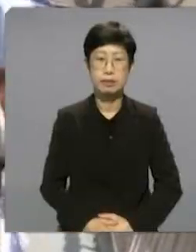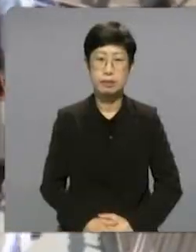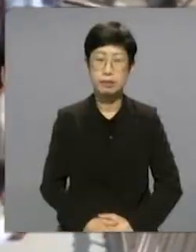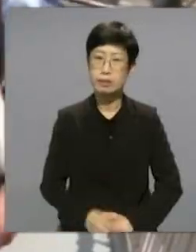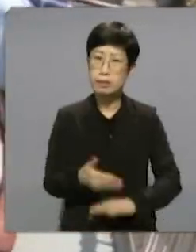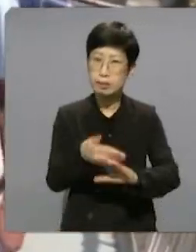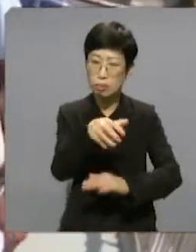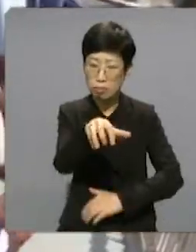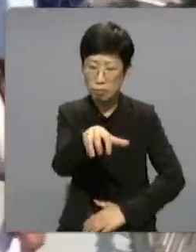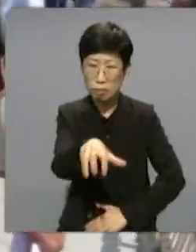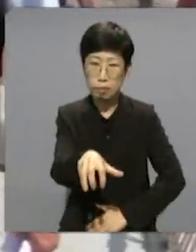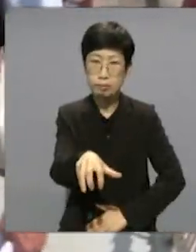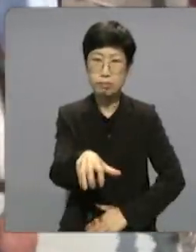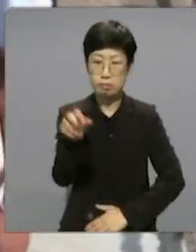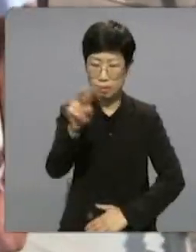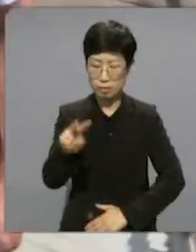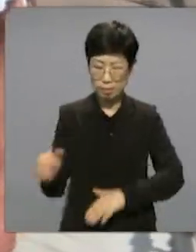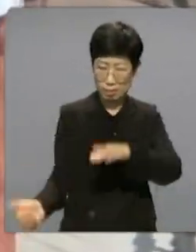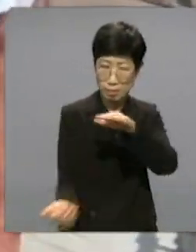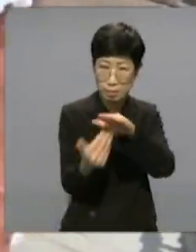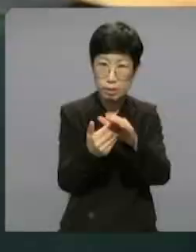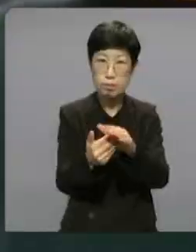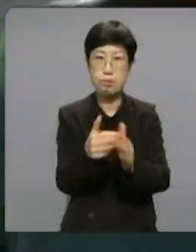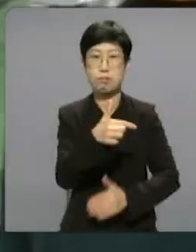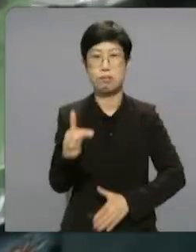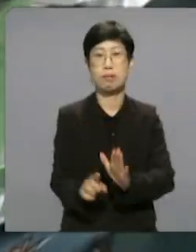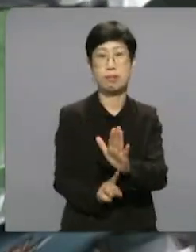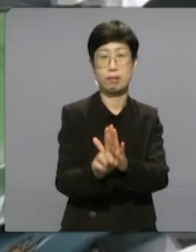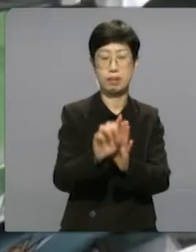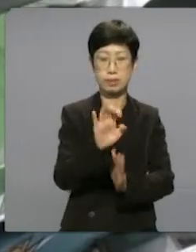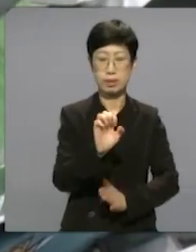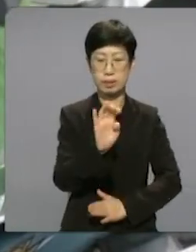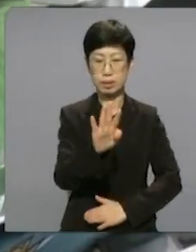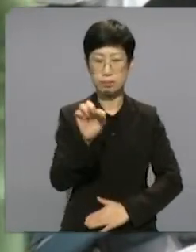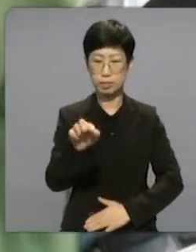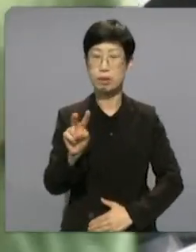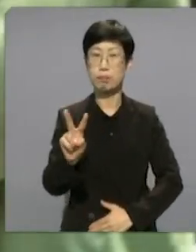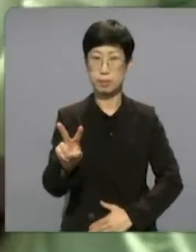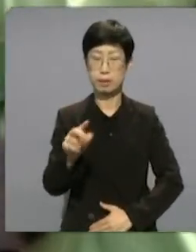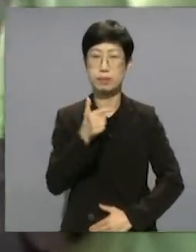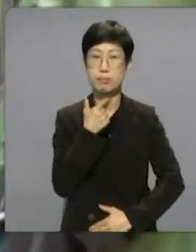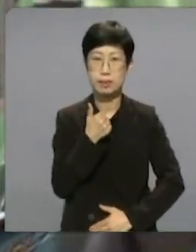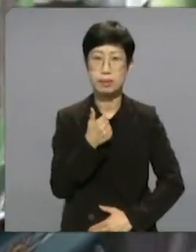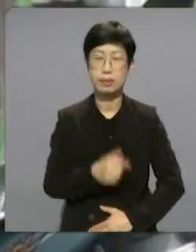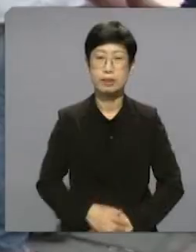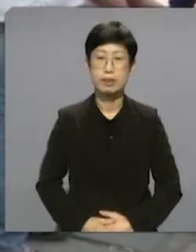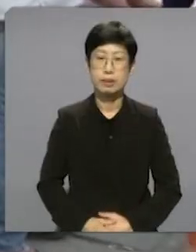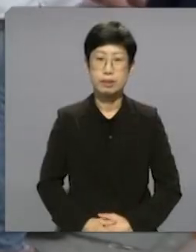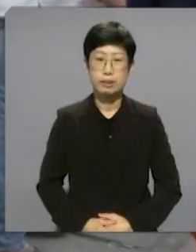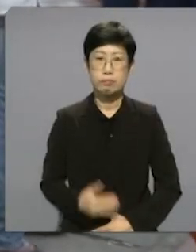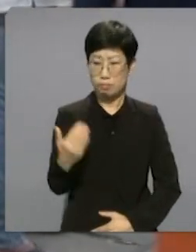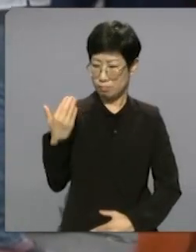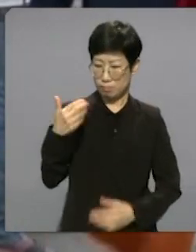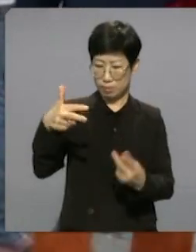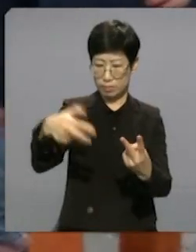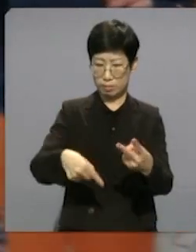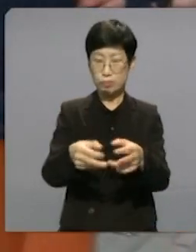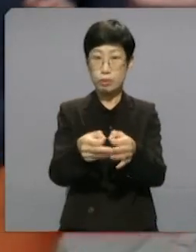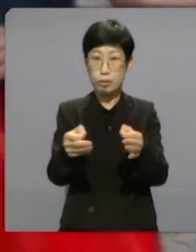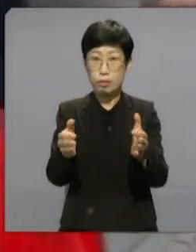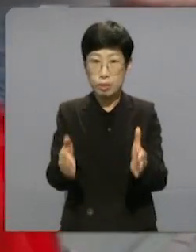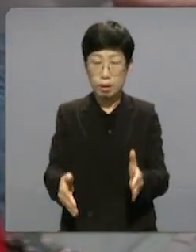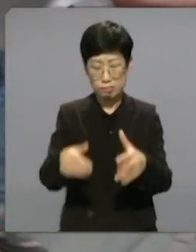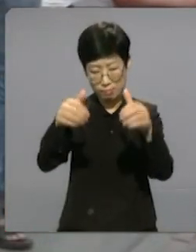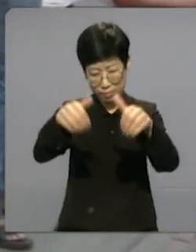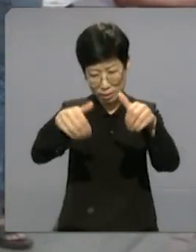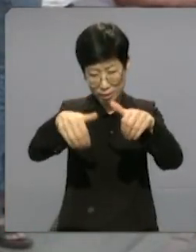예안성의 경우 베트남 역대 최고 기온인 44.2도를 기록하기도 했습니다. 최근 2주 동안에는